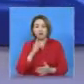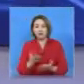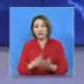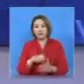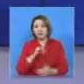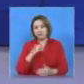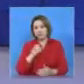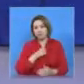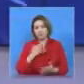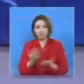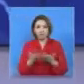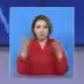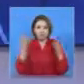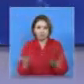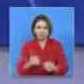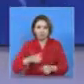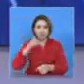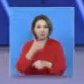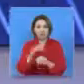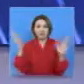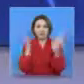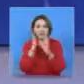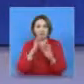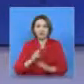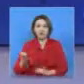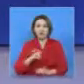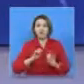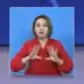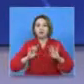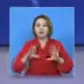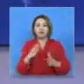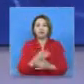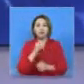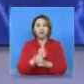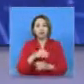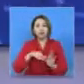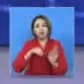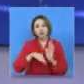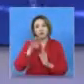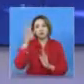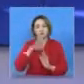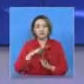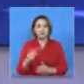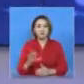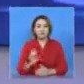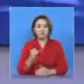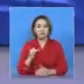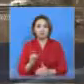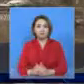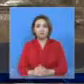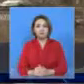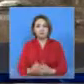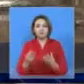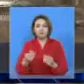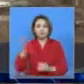быть плачевной. И сегодня главный эколог региона рассказал о проводимых мерах по улучшению обстановки.